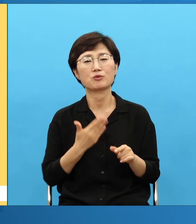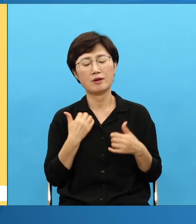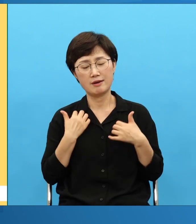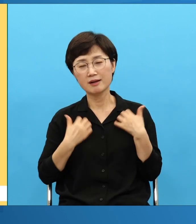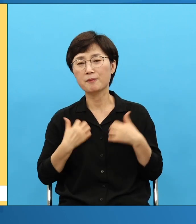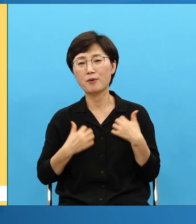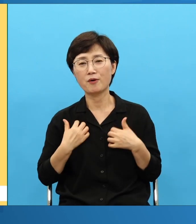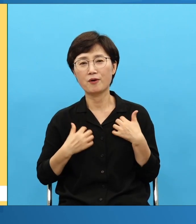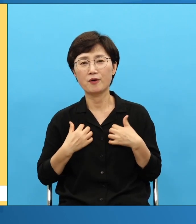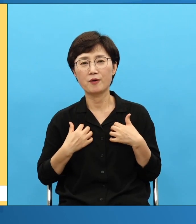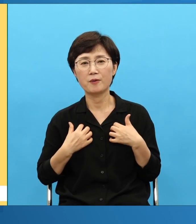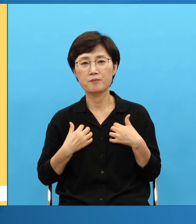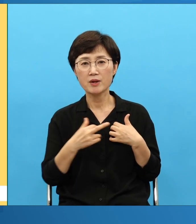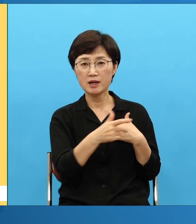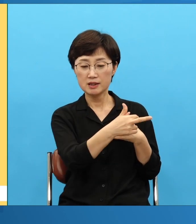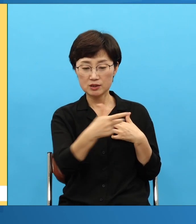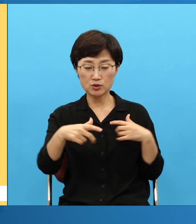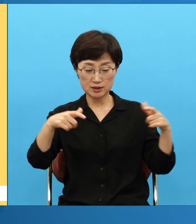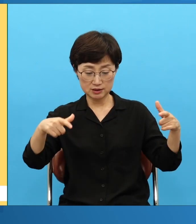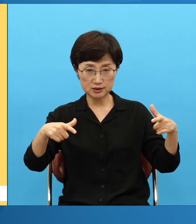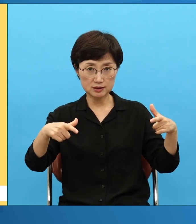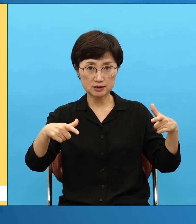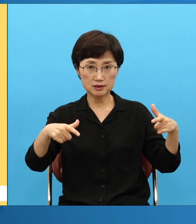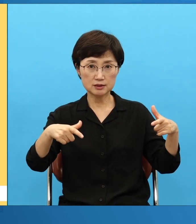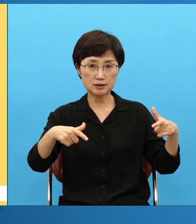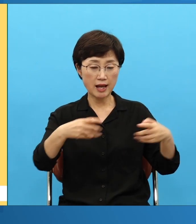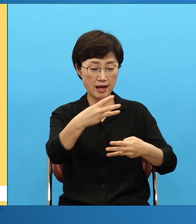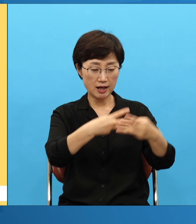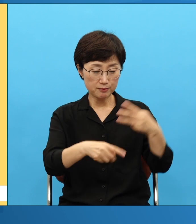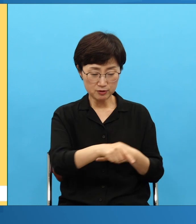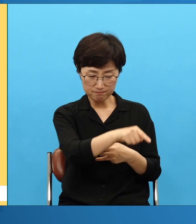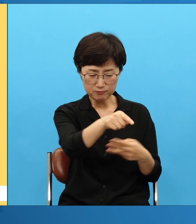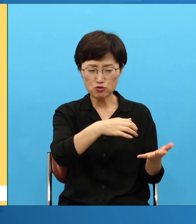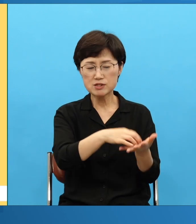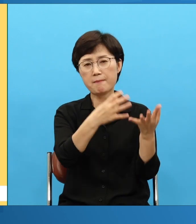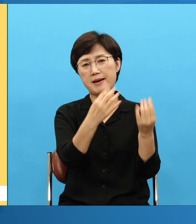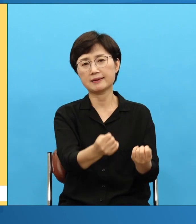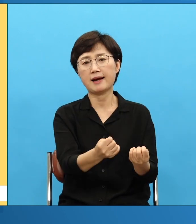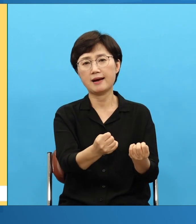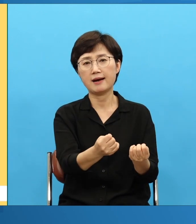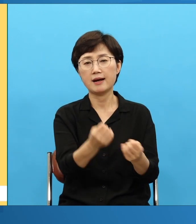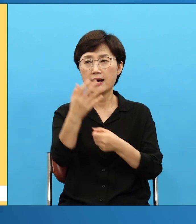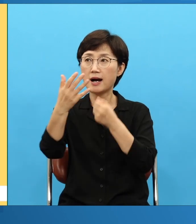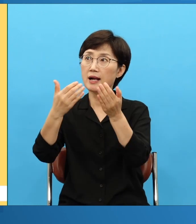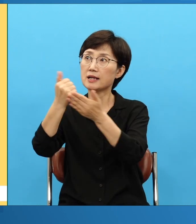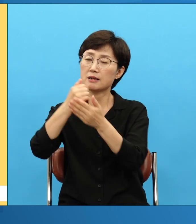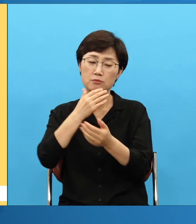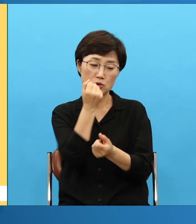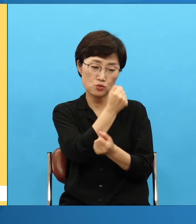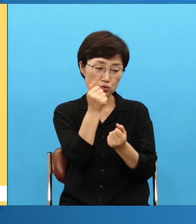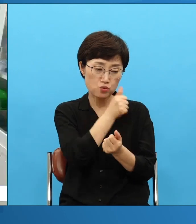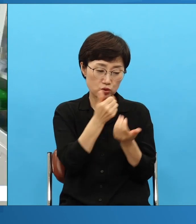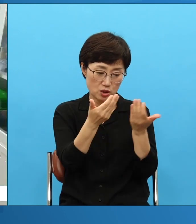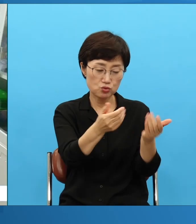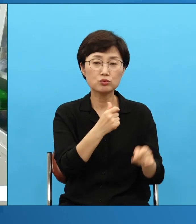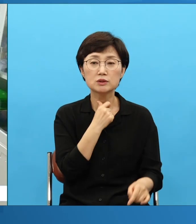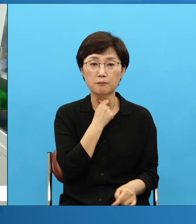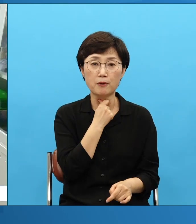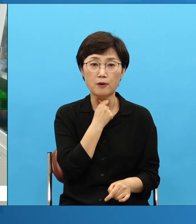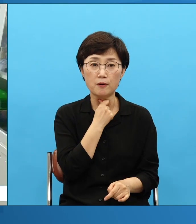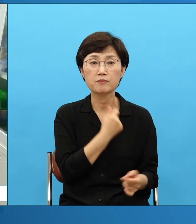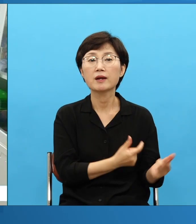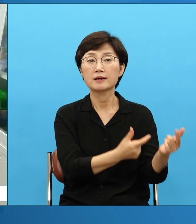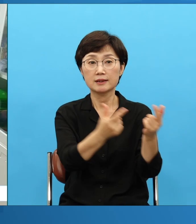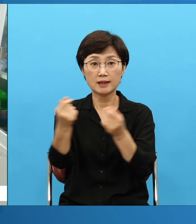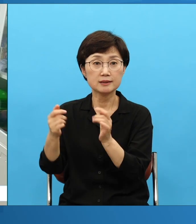기뻐. 인도네시아에 있는 많은 친구에게 하느님에 대해서 알려주고 싶어. 우리 다